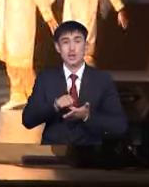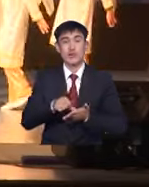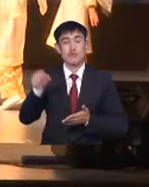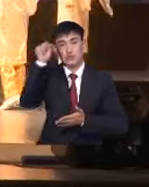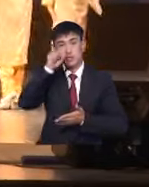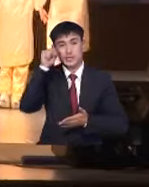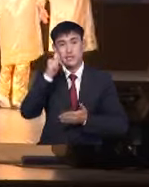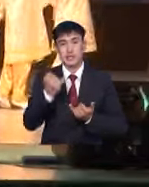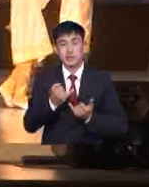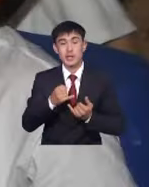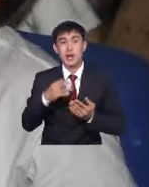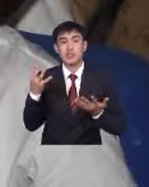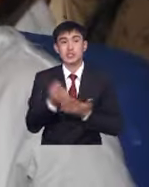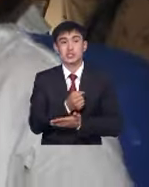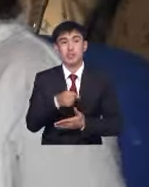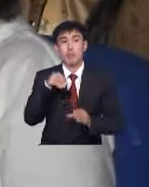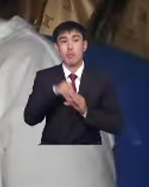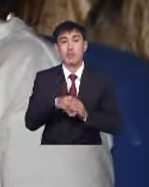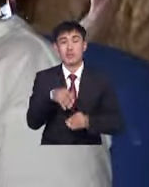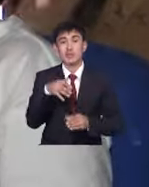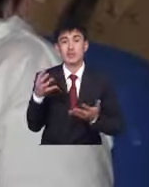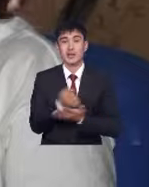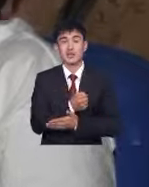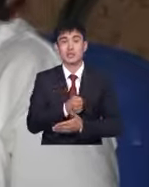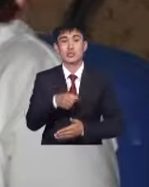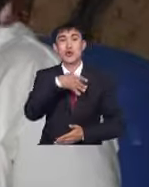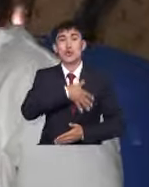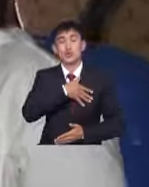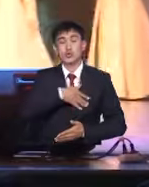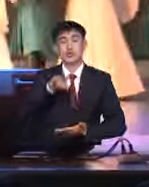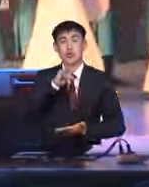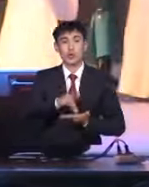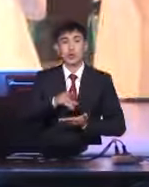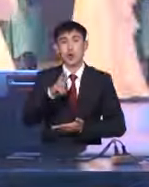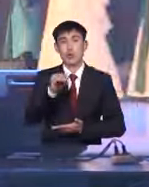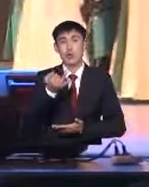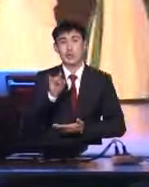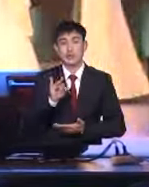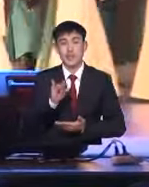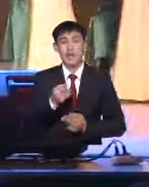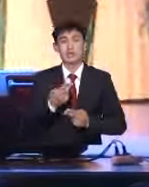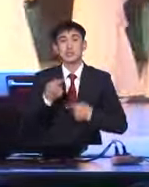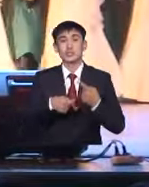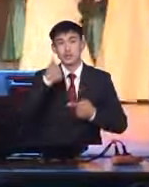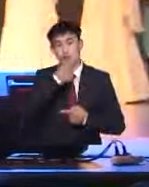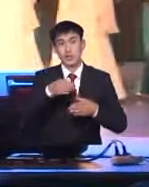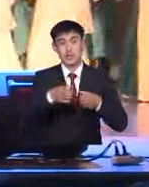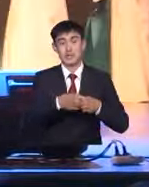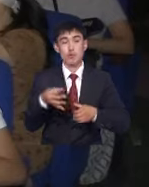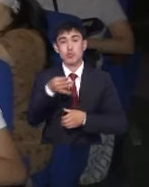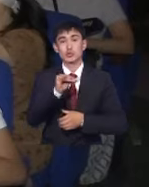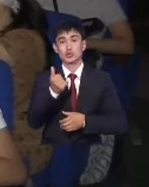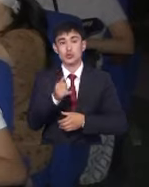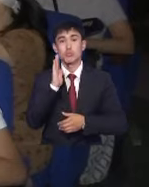Узбекистане теперь копилку достижений пополнила награда из солнечного грузинского города Кабуле А уже следующий год ансамбль из области